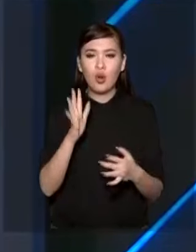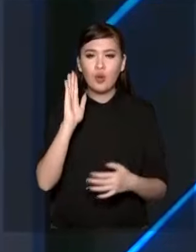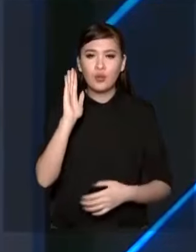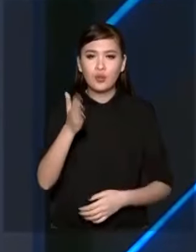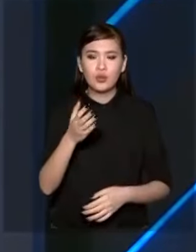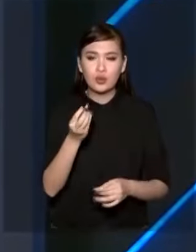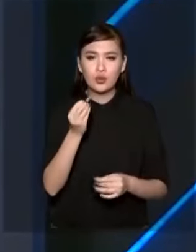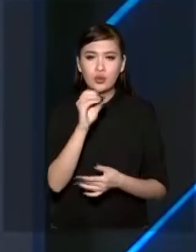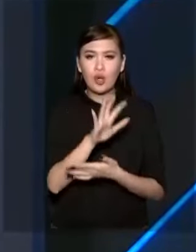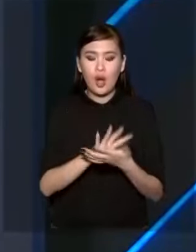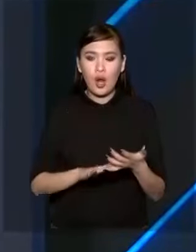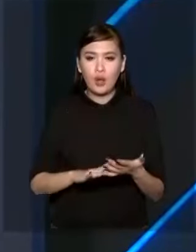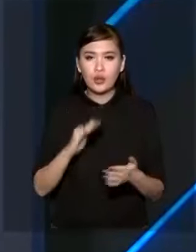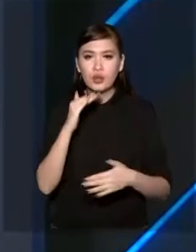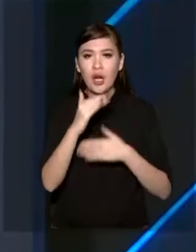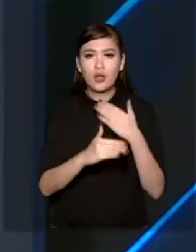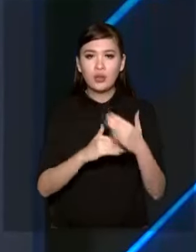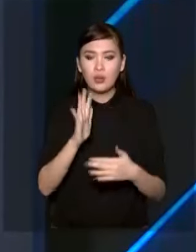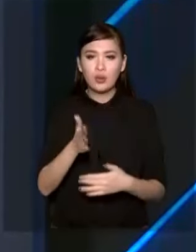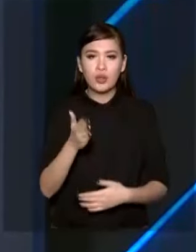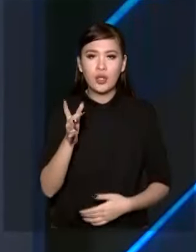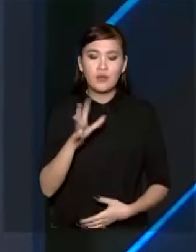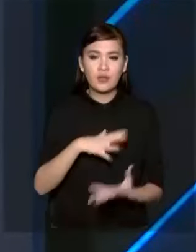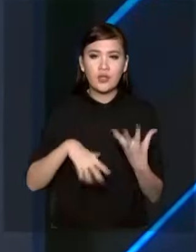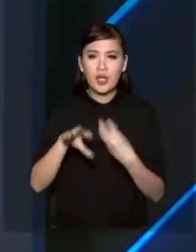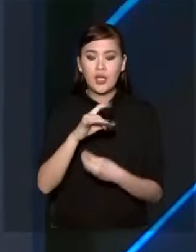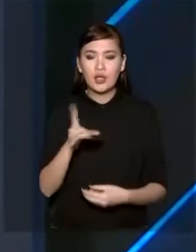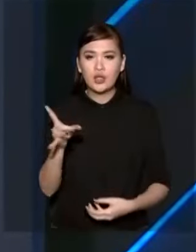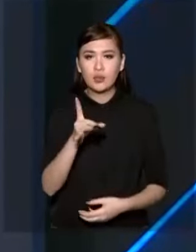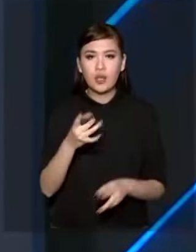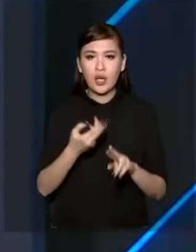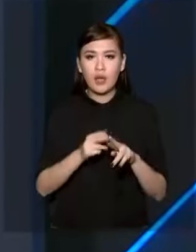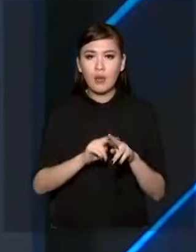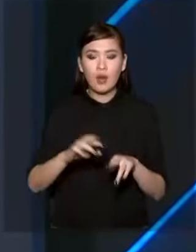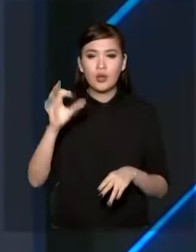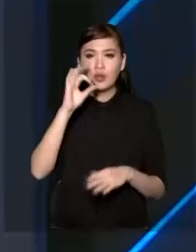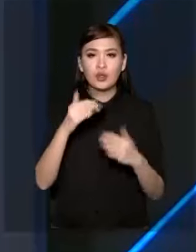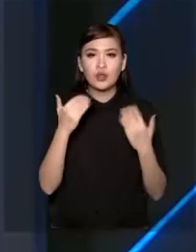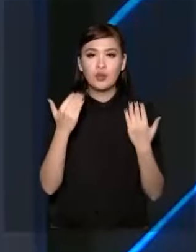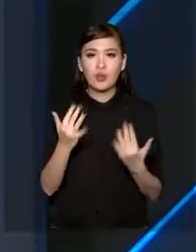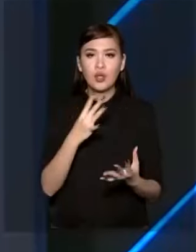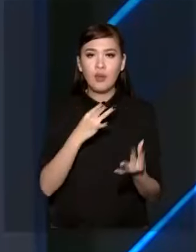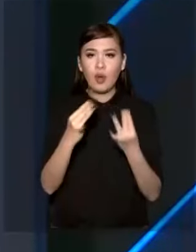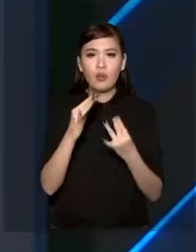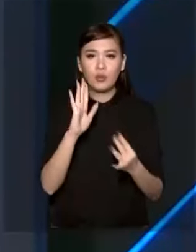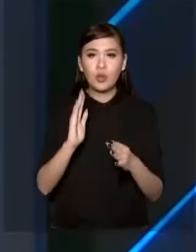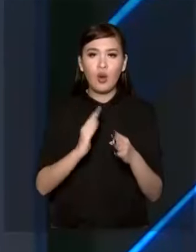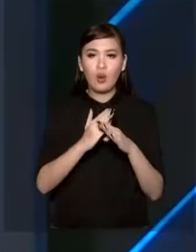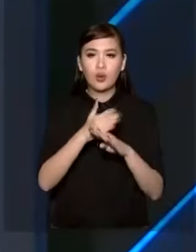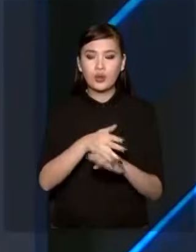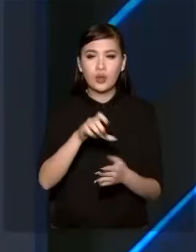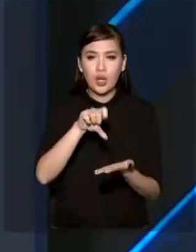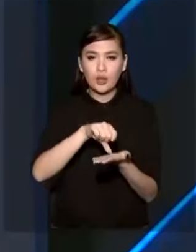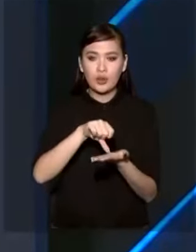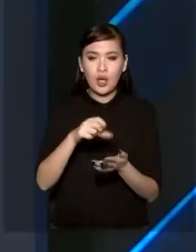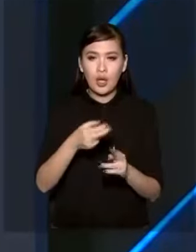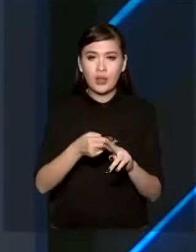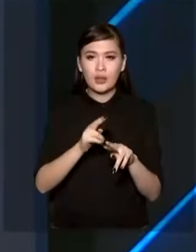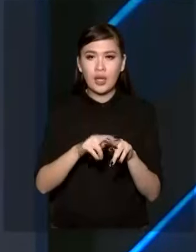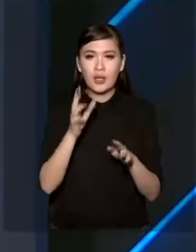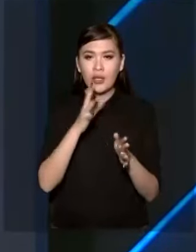критична нынешняя ситуация в разрезе всей республики? Именно об этом мы сегодня поговорим с гостем нашей студии,